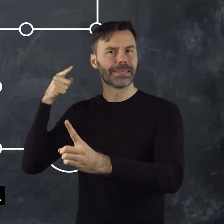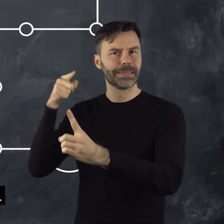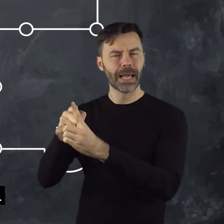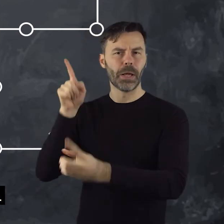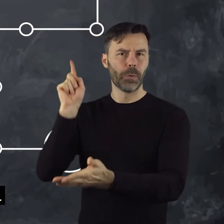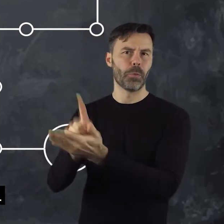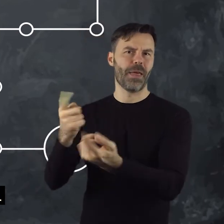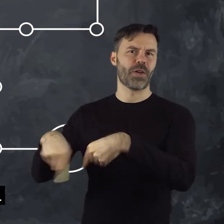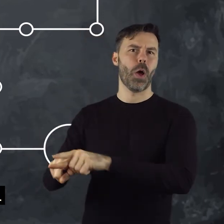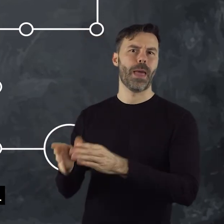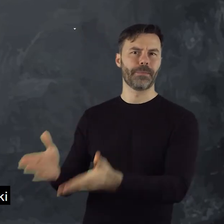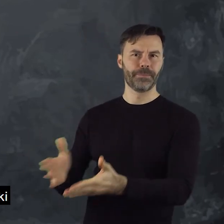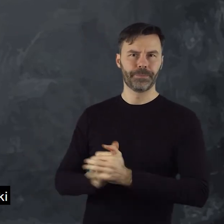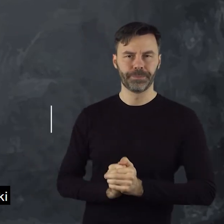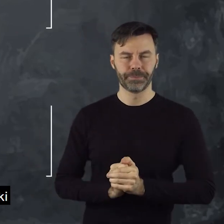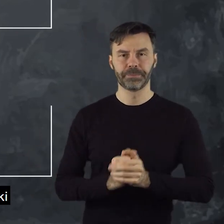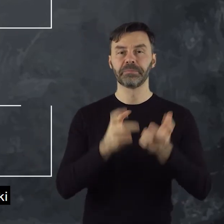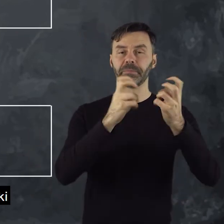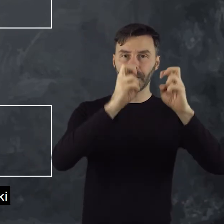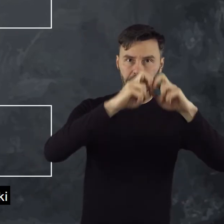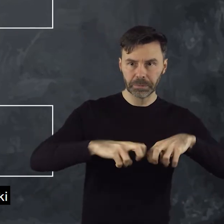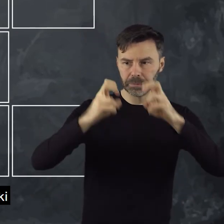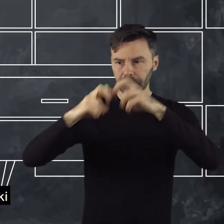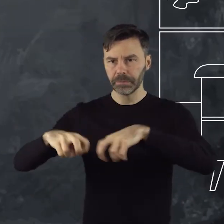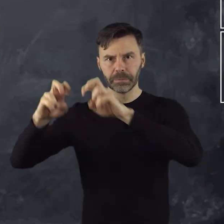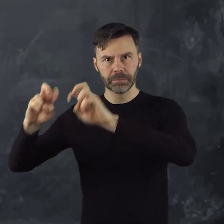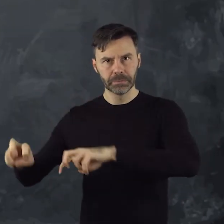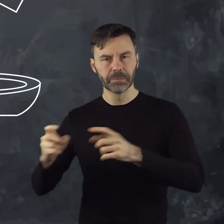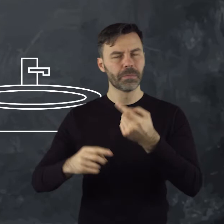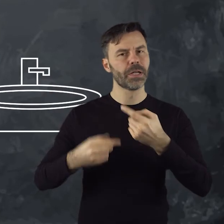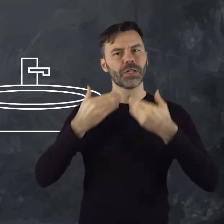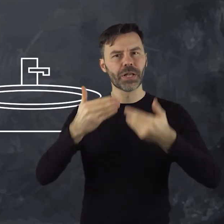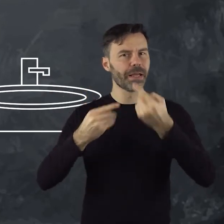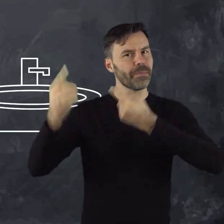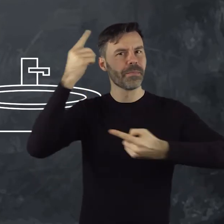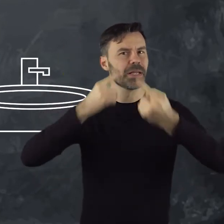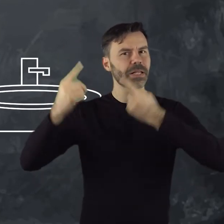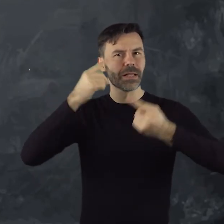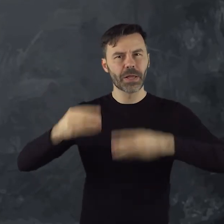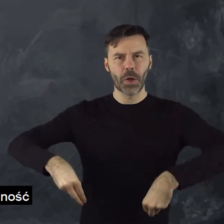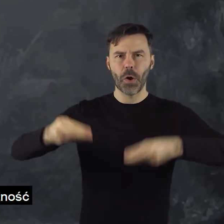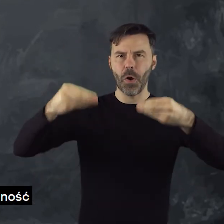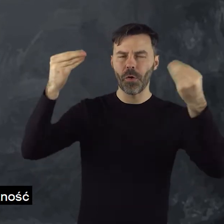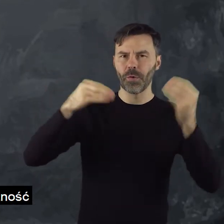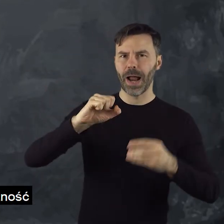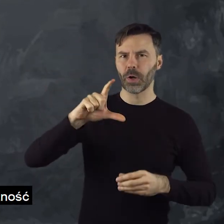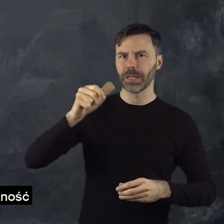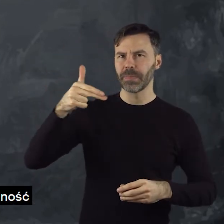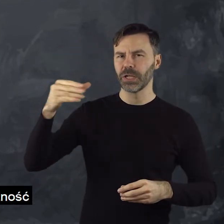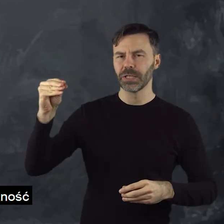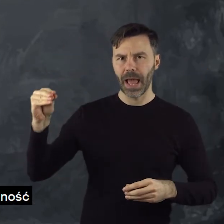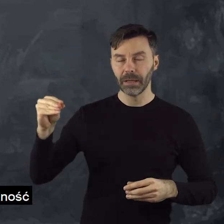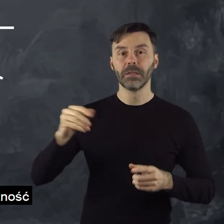najprostsze osiągnięcie zakładanego celu działania. Rozkładanie czynności na mniejsze kroki rozbudza myślenie algorytmiczne. Myślenie